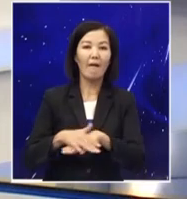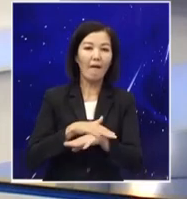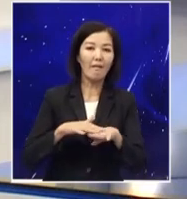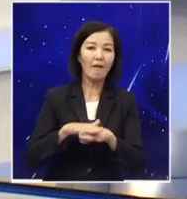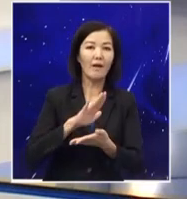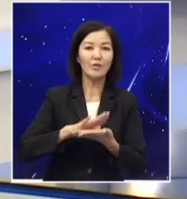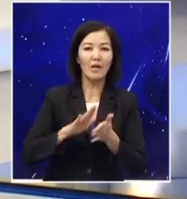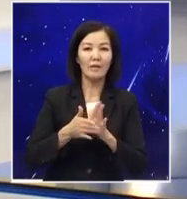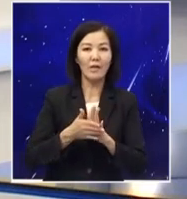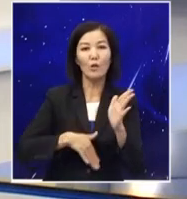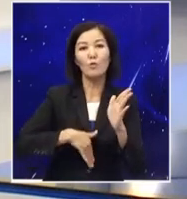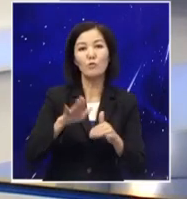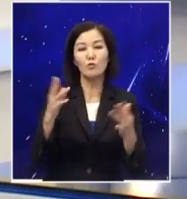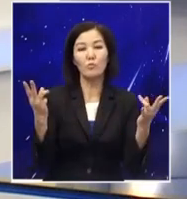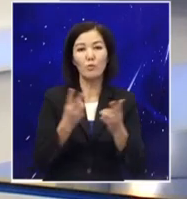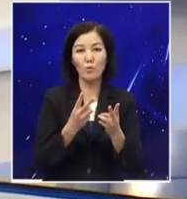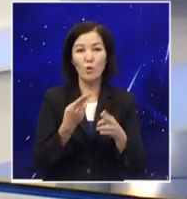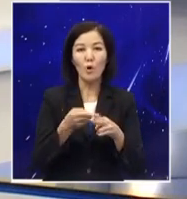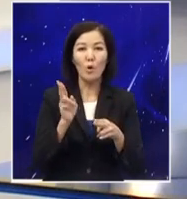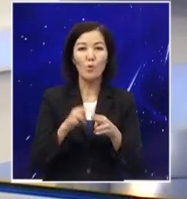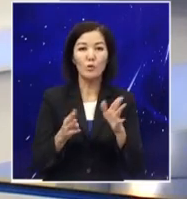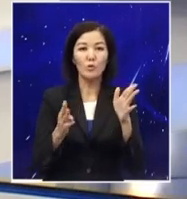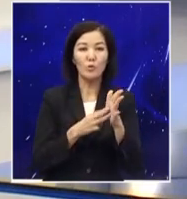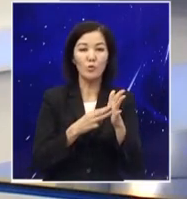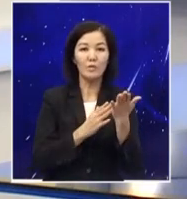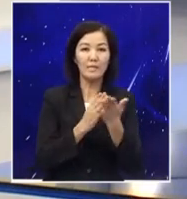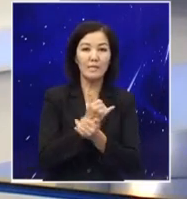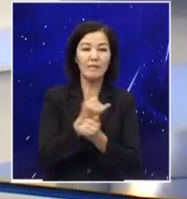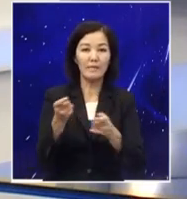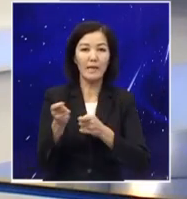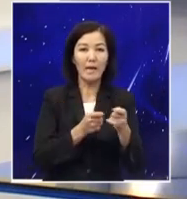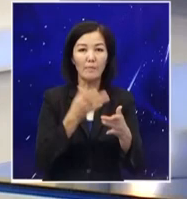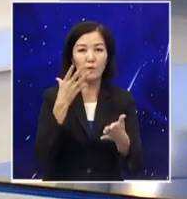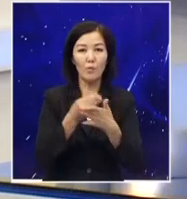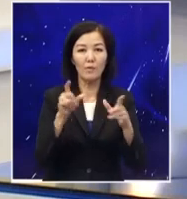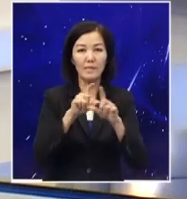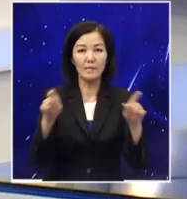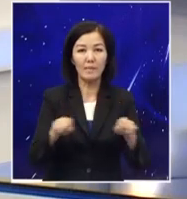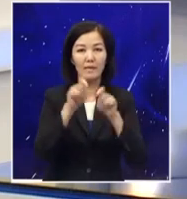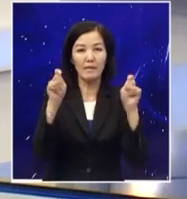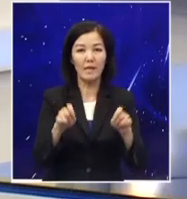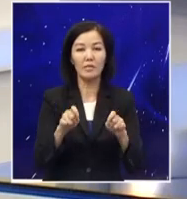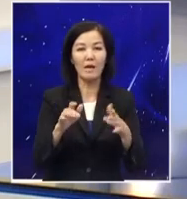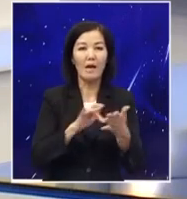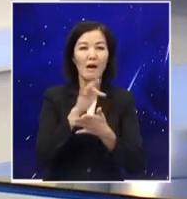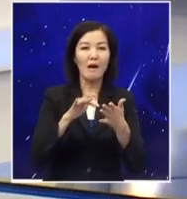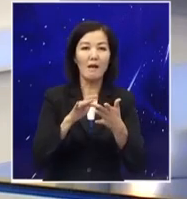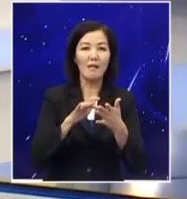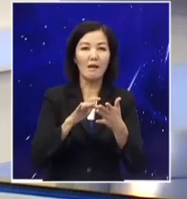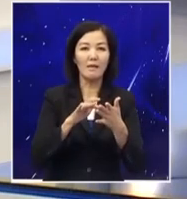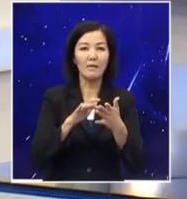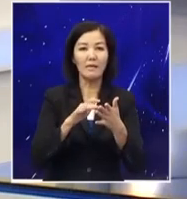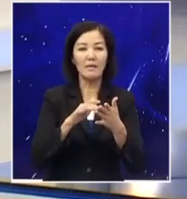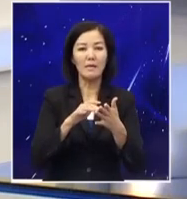Халыққа қолайлы болуы қажет. Осы тұрғыда облыста 9-шы сервистік әкімдік өз қызметін бастады. Енді жұрт қала аумағында шашырай